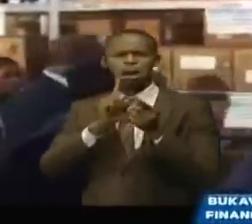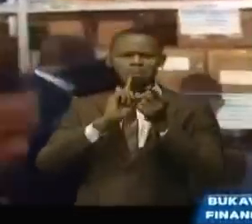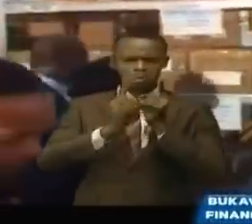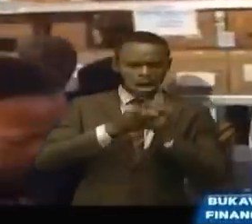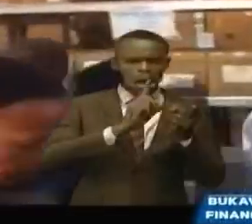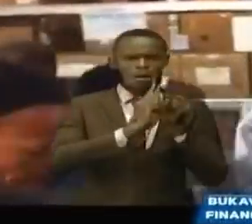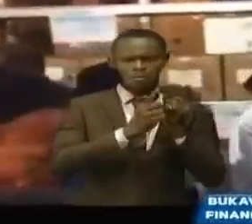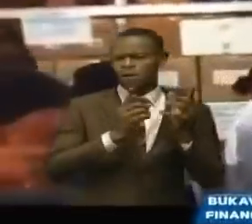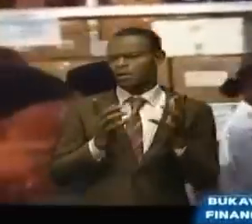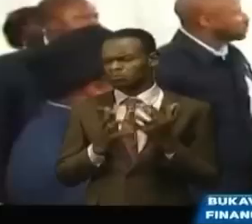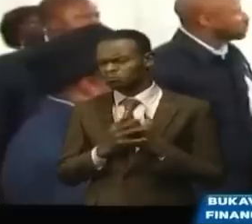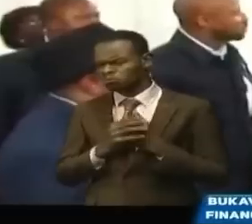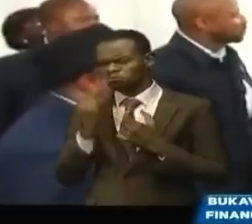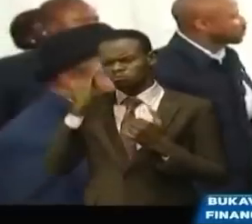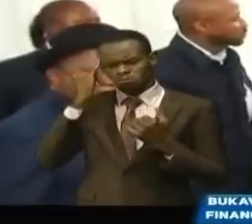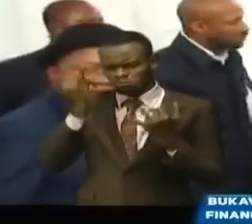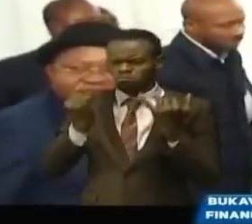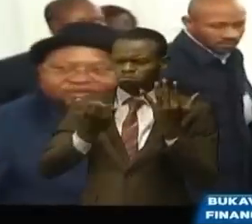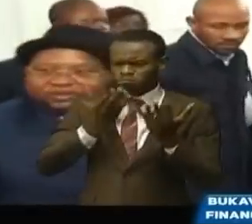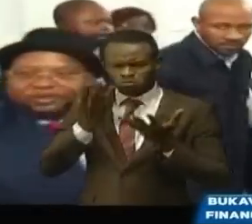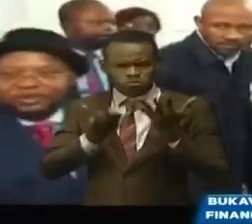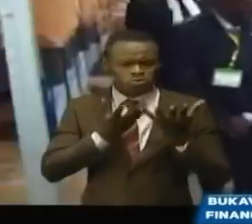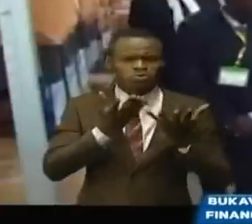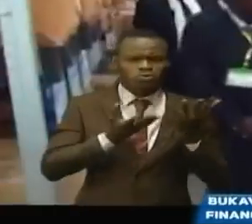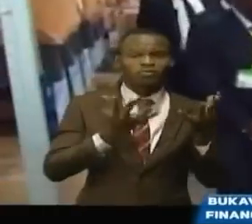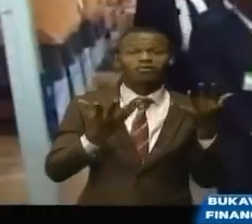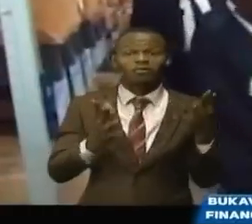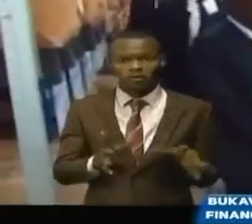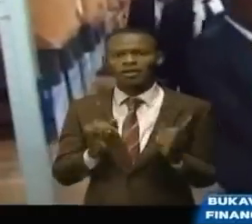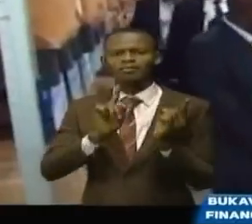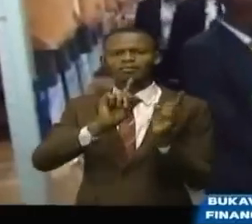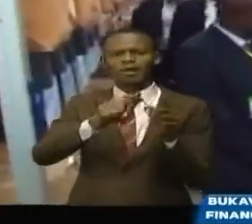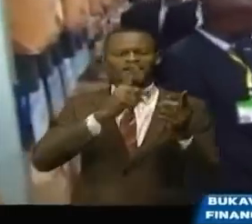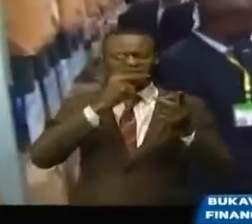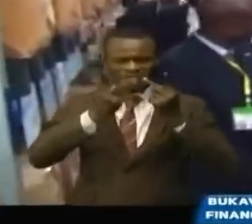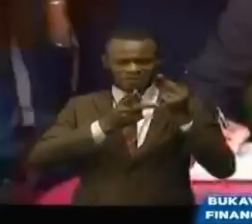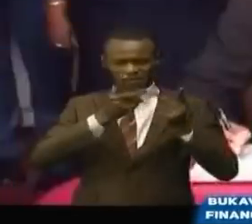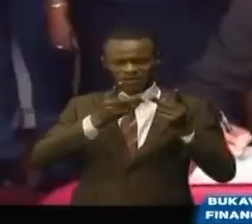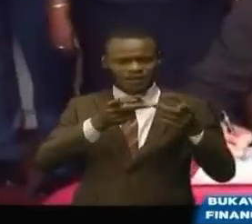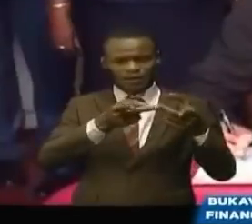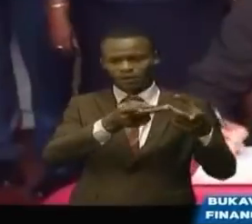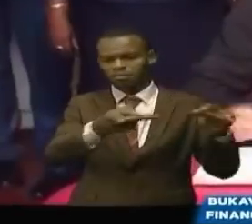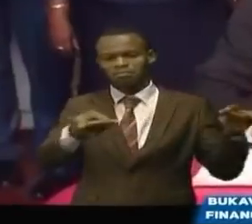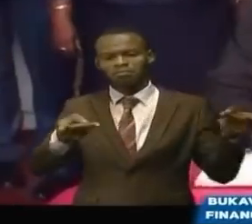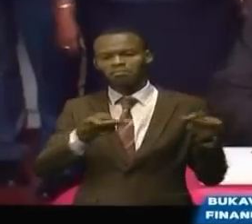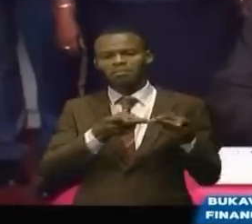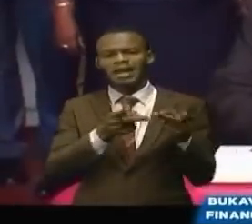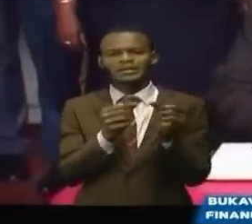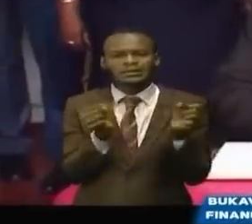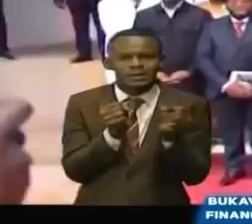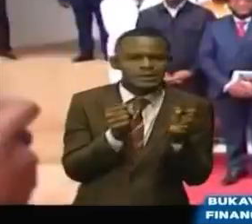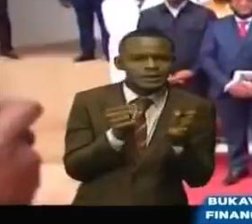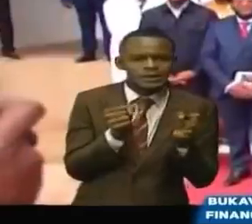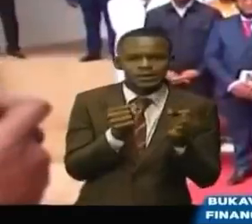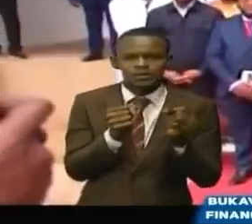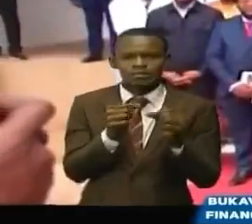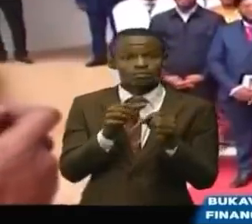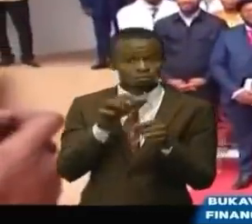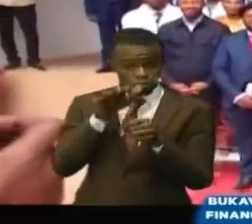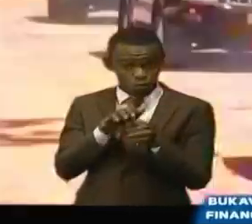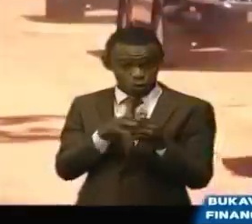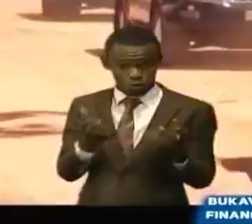écologiques et visité de grandes chambres froides pour la conservation des produits sensibles. Dans les domaines de l'emploi et